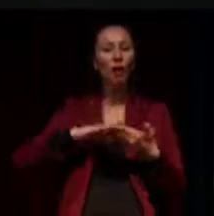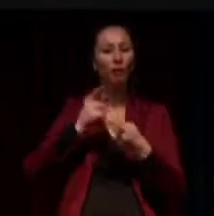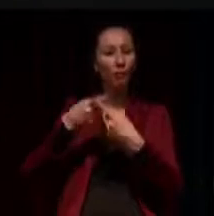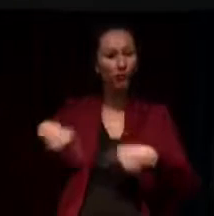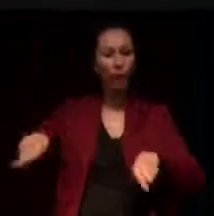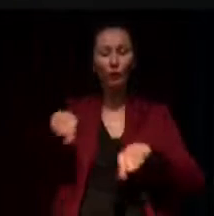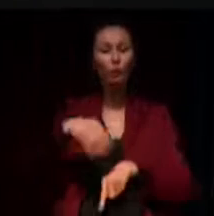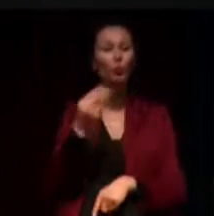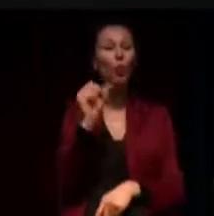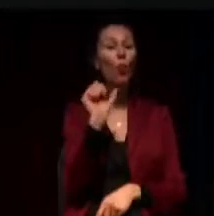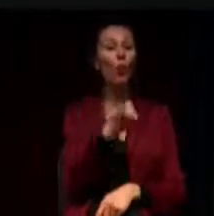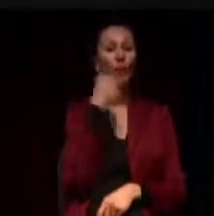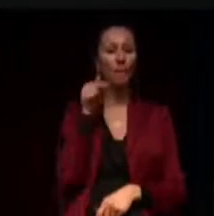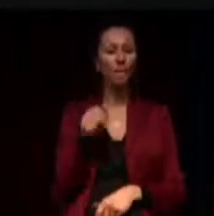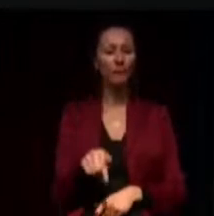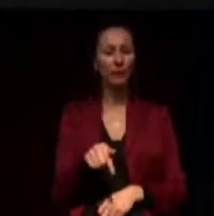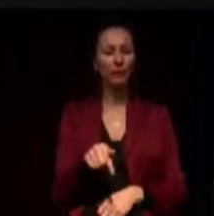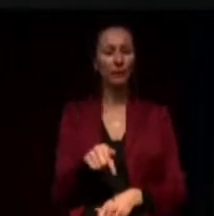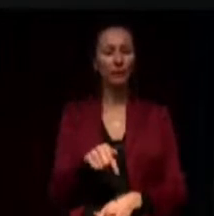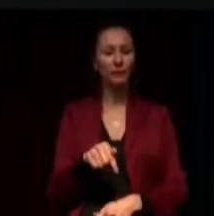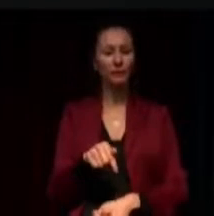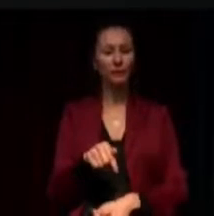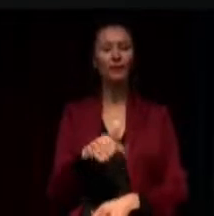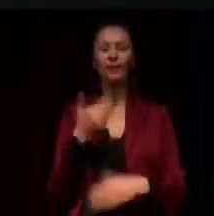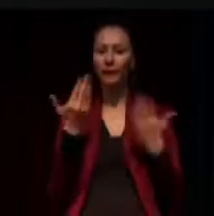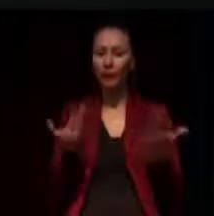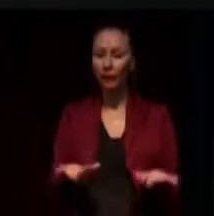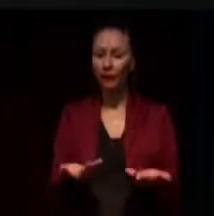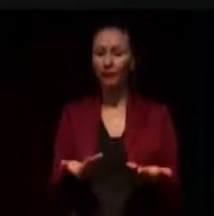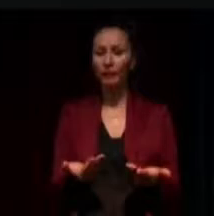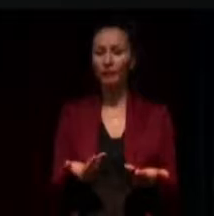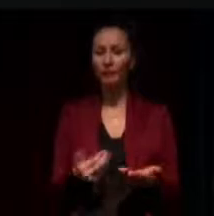arkadaşlar. Bu çok önemli bir şey. Yani